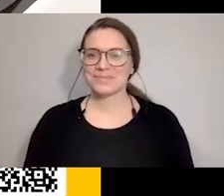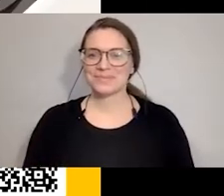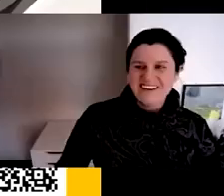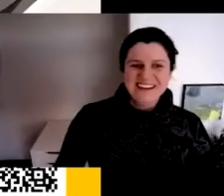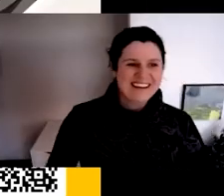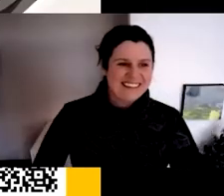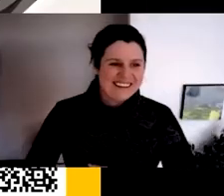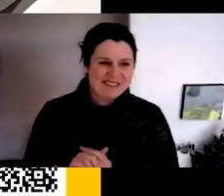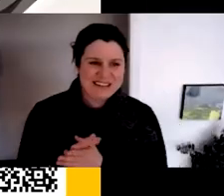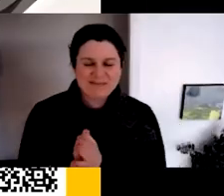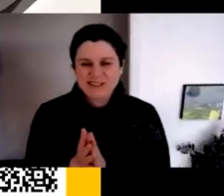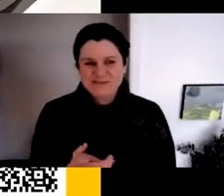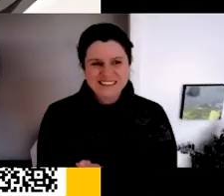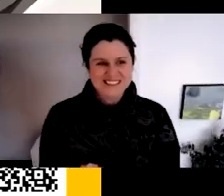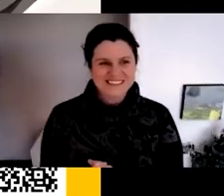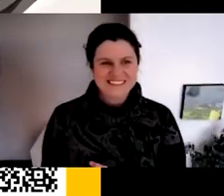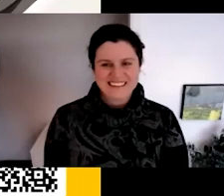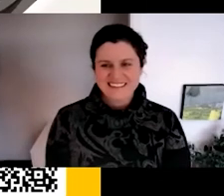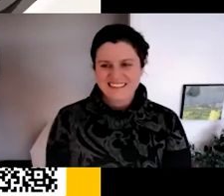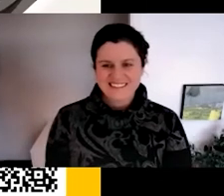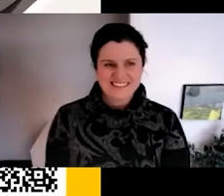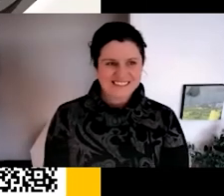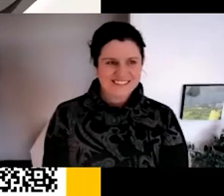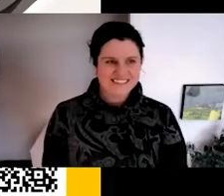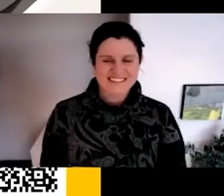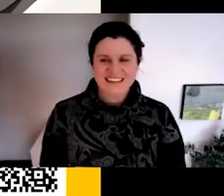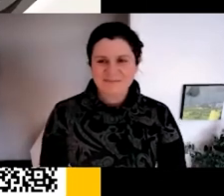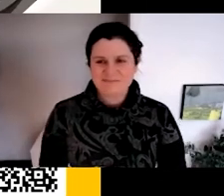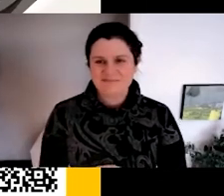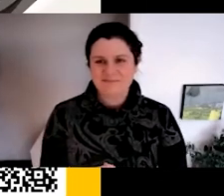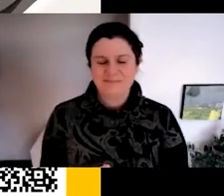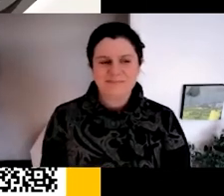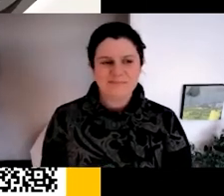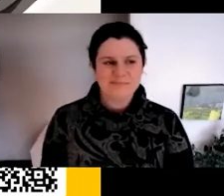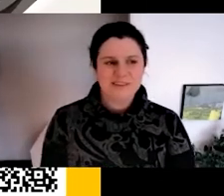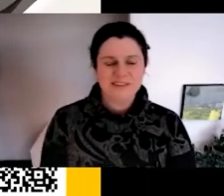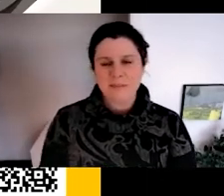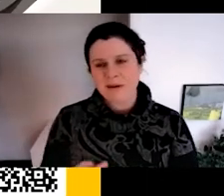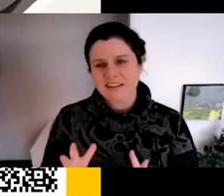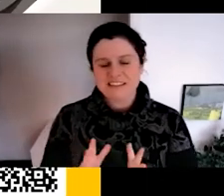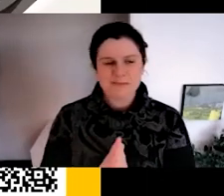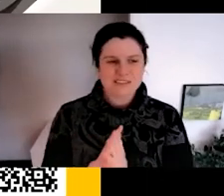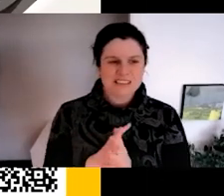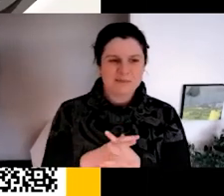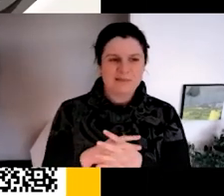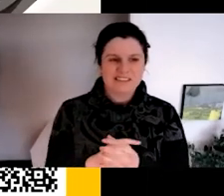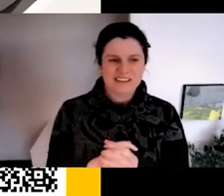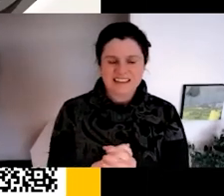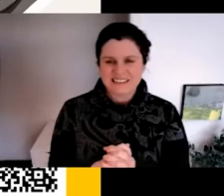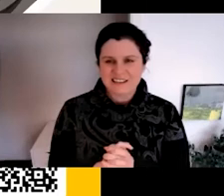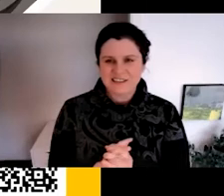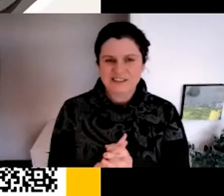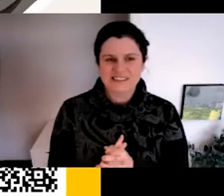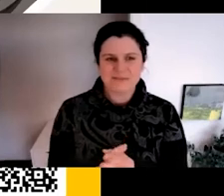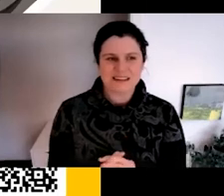donc au Canada il y plus d'une personne sur cinq qui est en situation de handicap plus à peu près 25% de la population